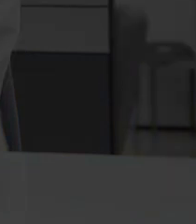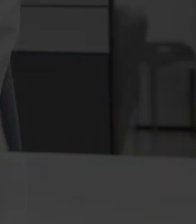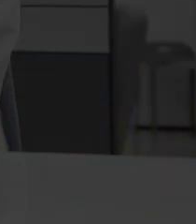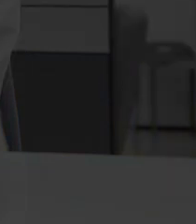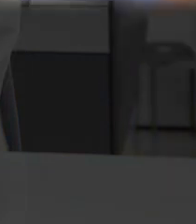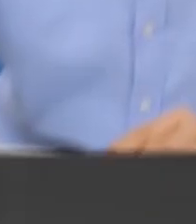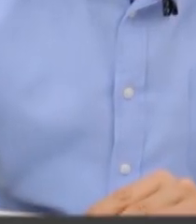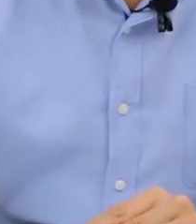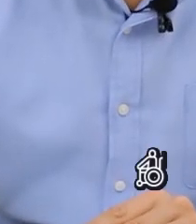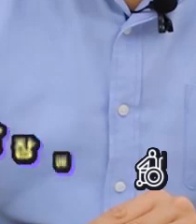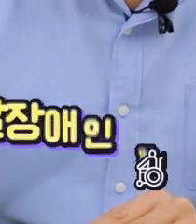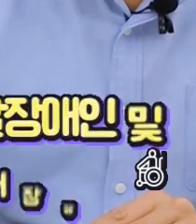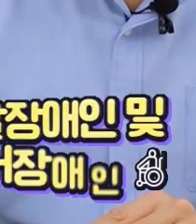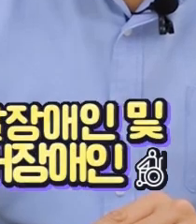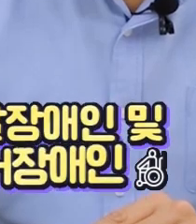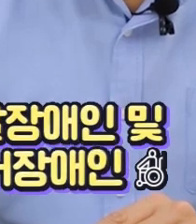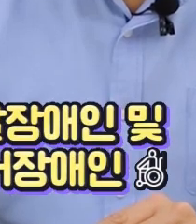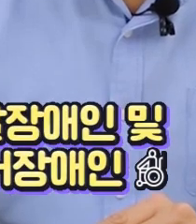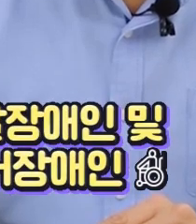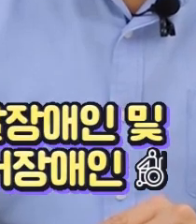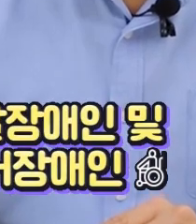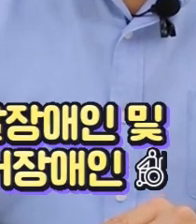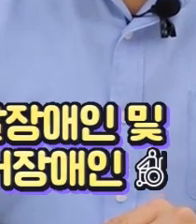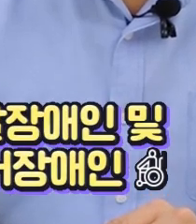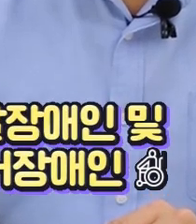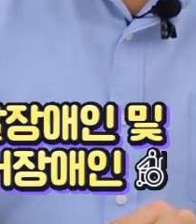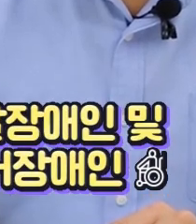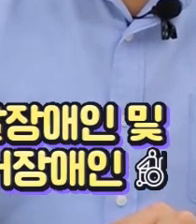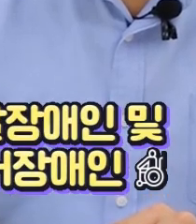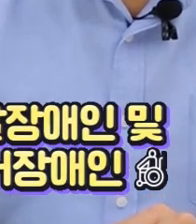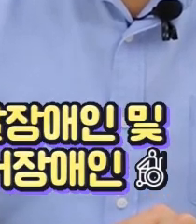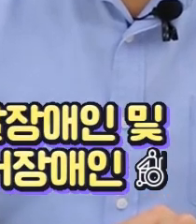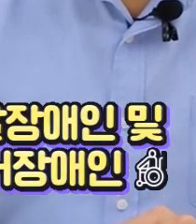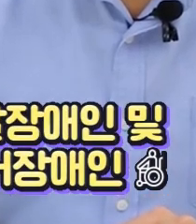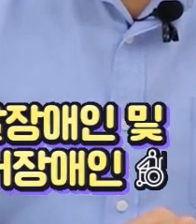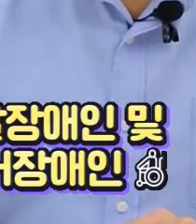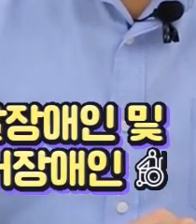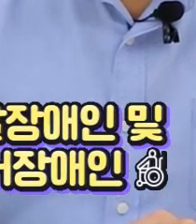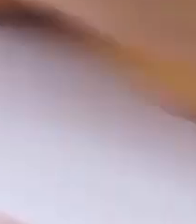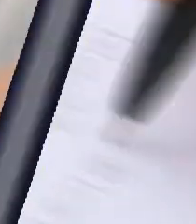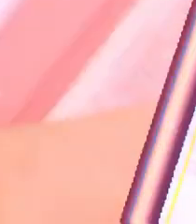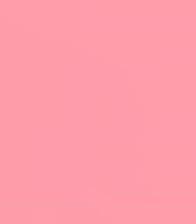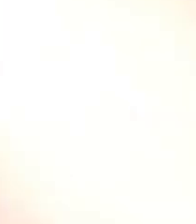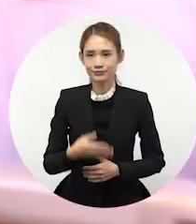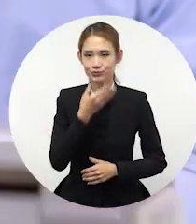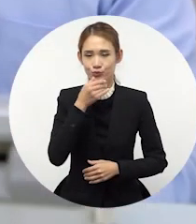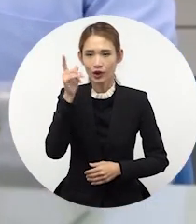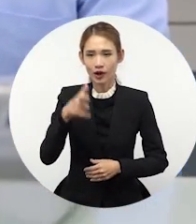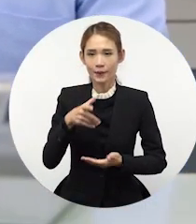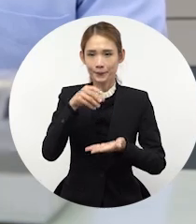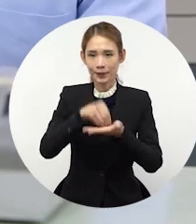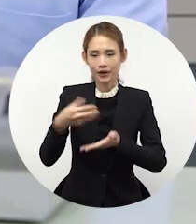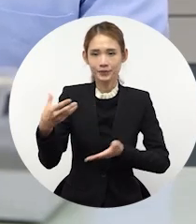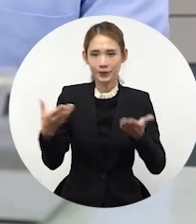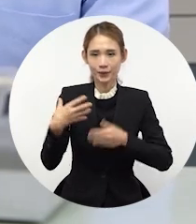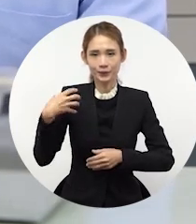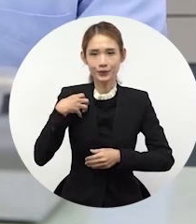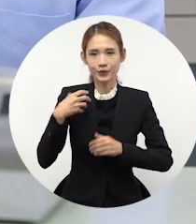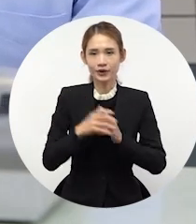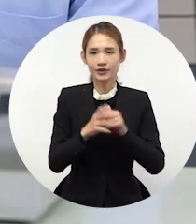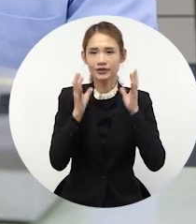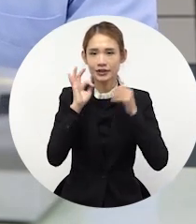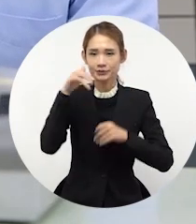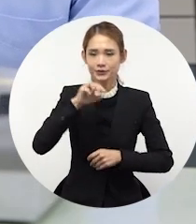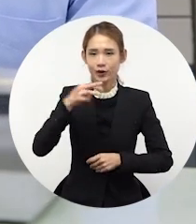응대 모습이 시각장애인, 청각장애인, 발달장애인 및 언어장애인 순서로 네, 설명된다. 복지카드 첫 발급 업무 번째, 맡고